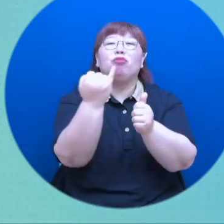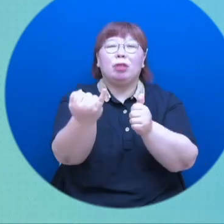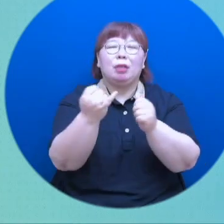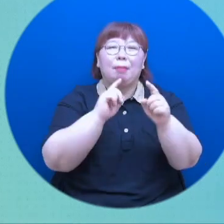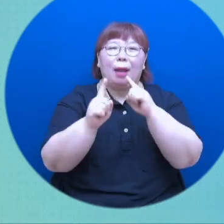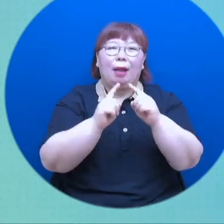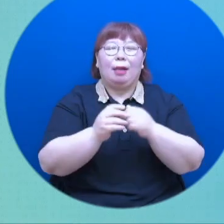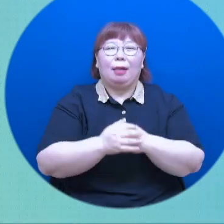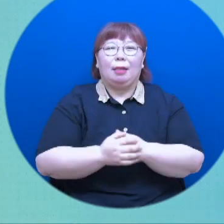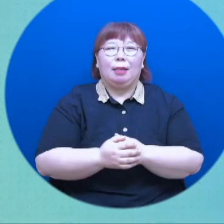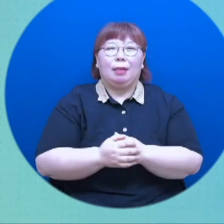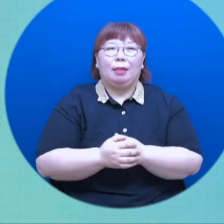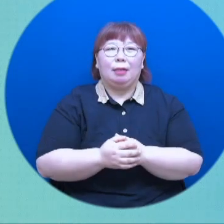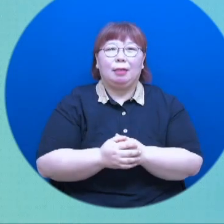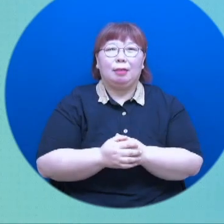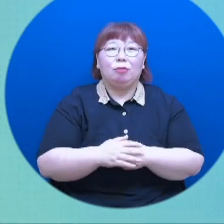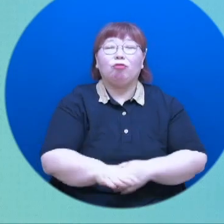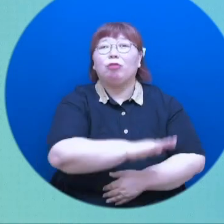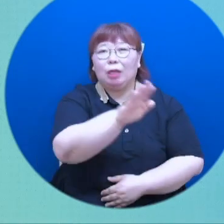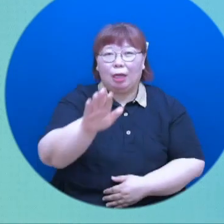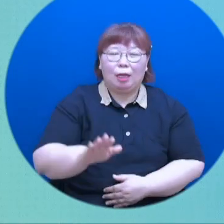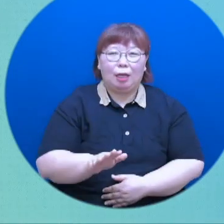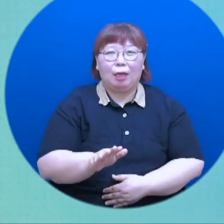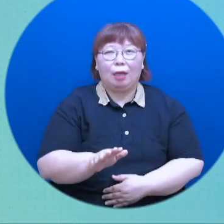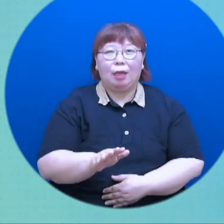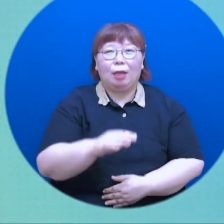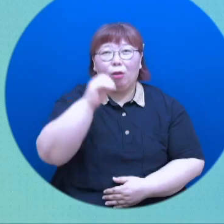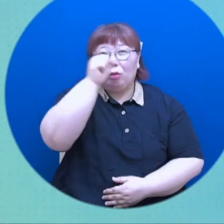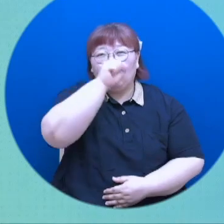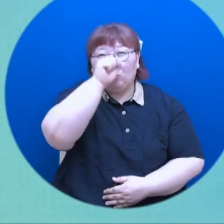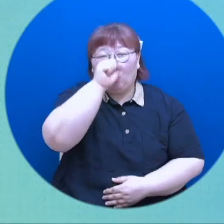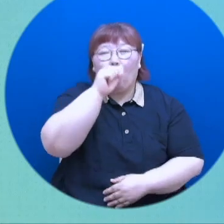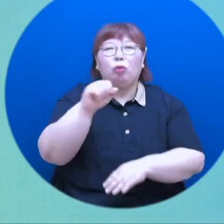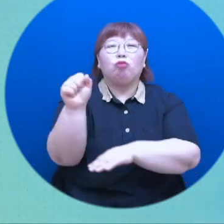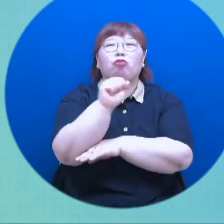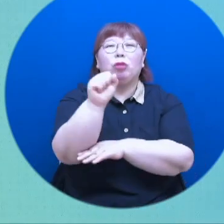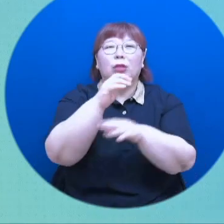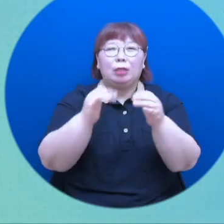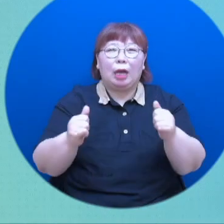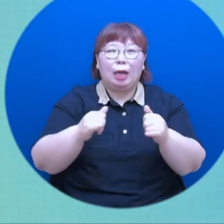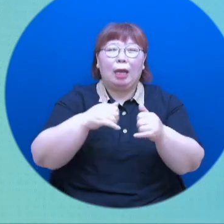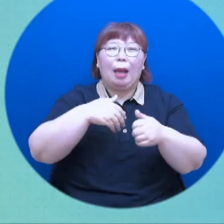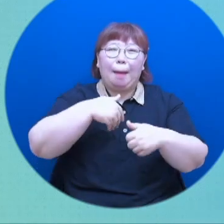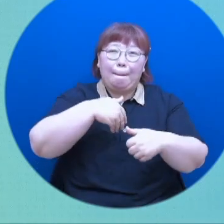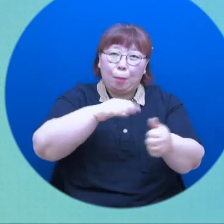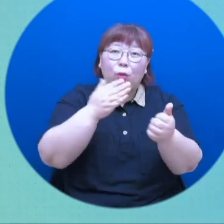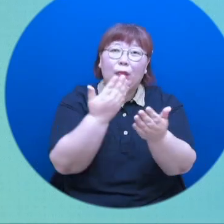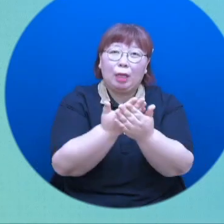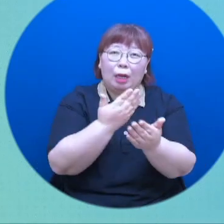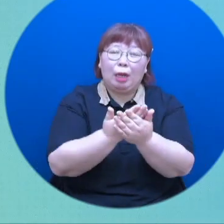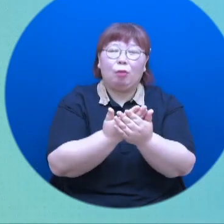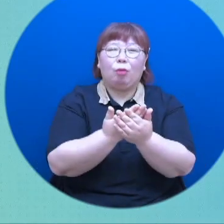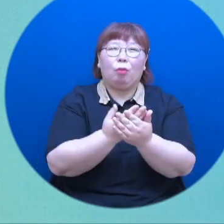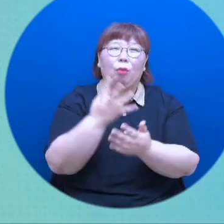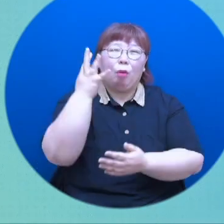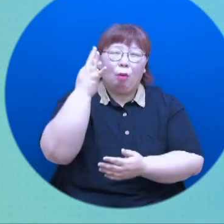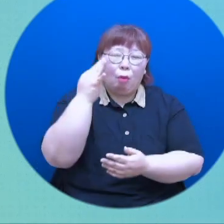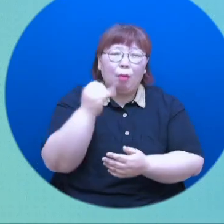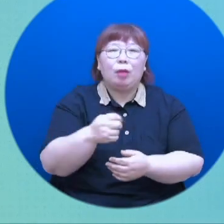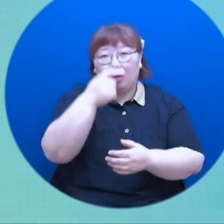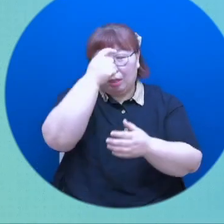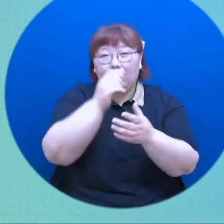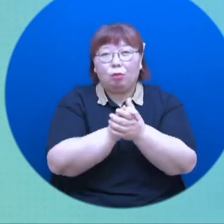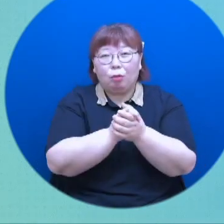하는 거예요. 우리가 좋은 운전기사님 보내달라고 몇 달을 기도하지 않았어.